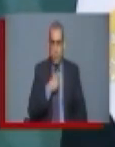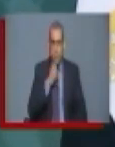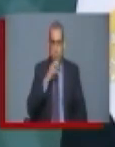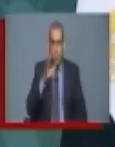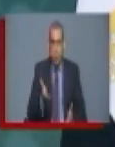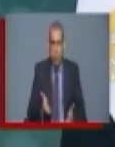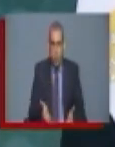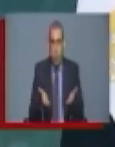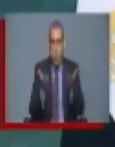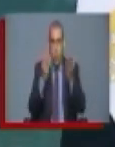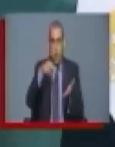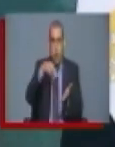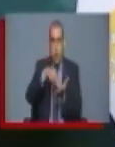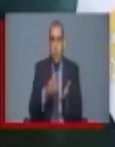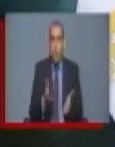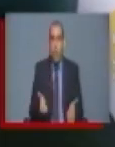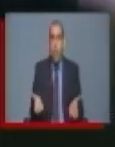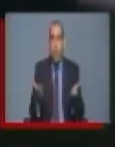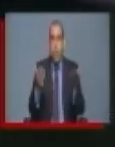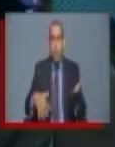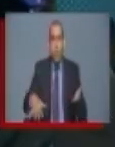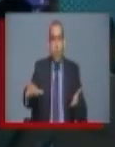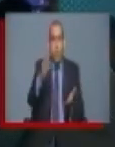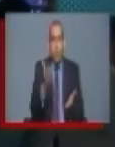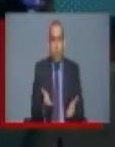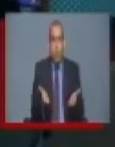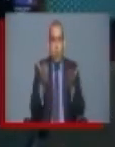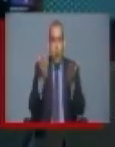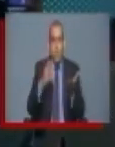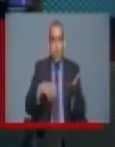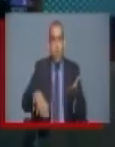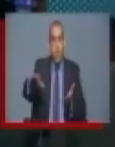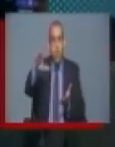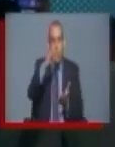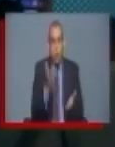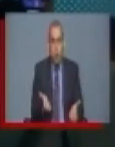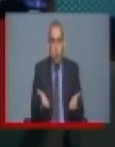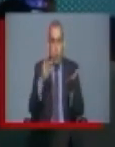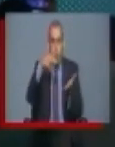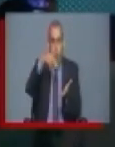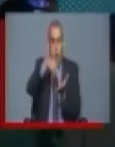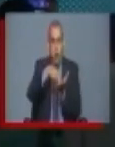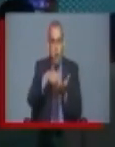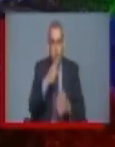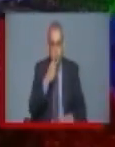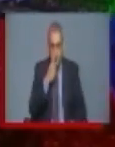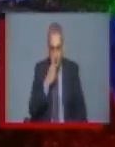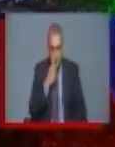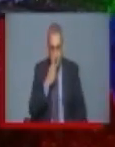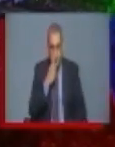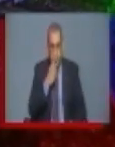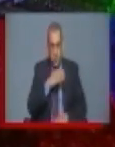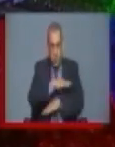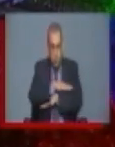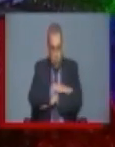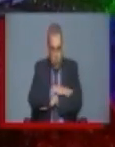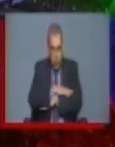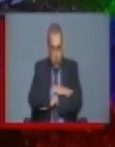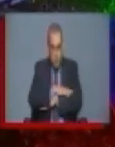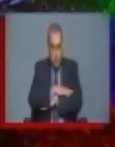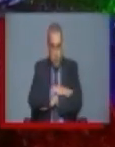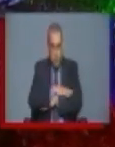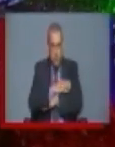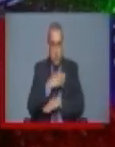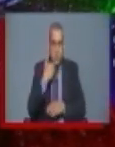ومتى ترسم وكيف يمكن إدارة الموقف عندما يقال أن هذا خط أحمر. لذلك